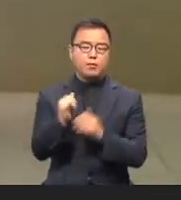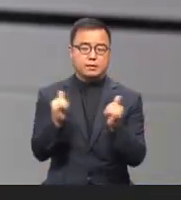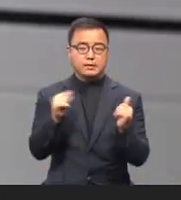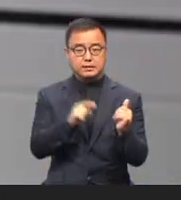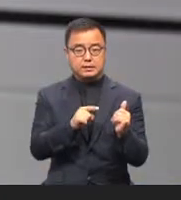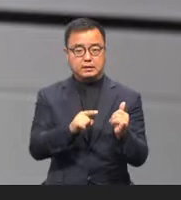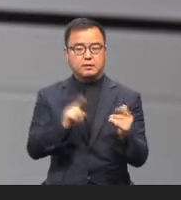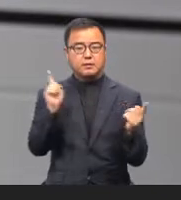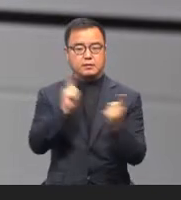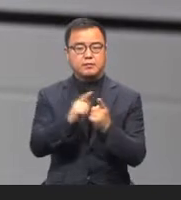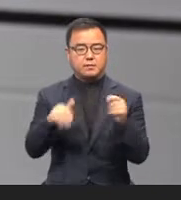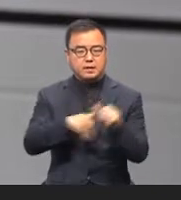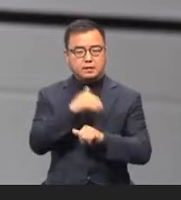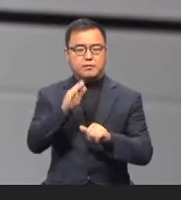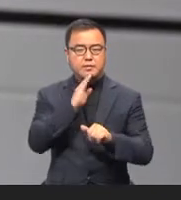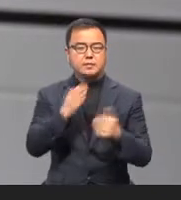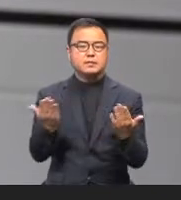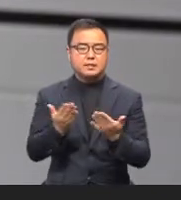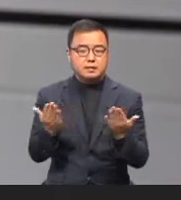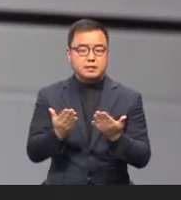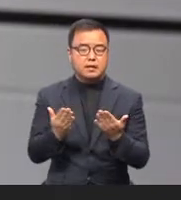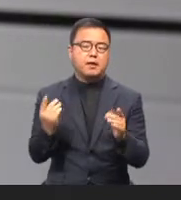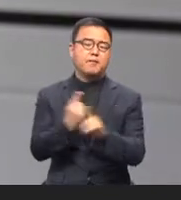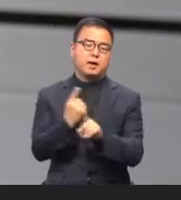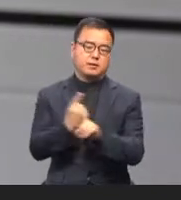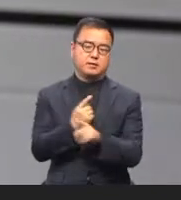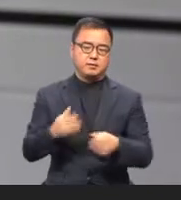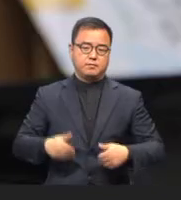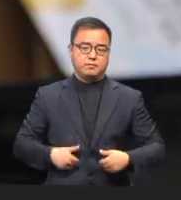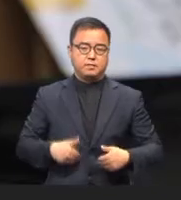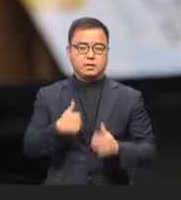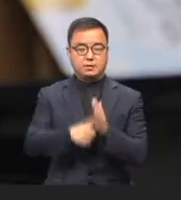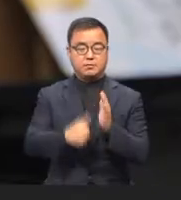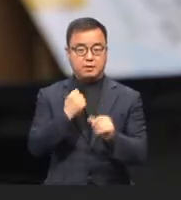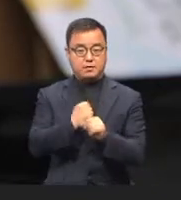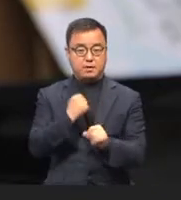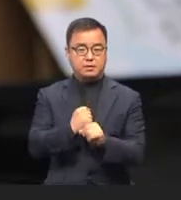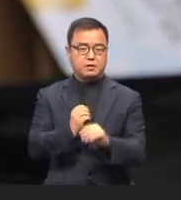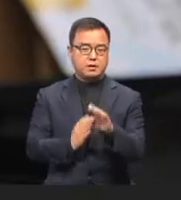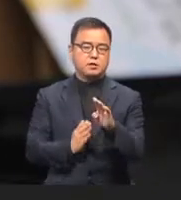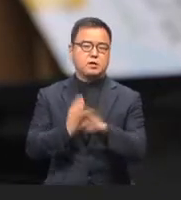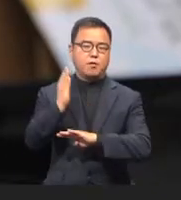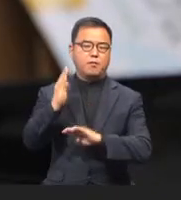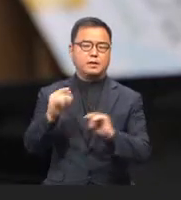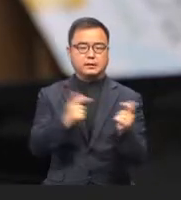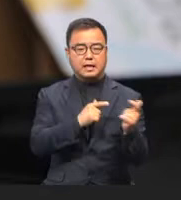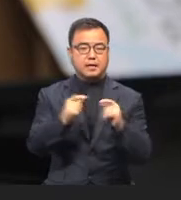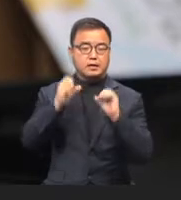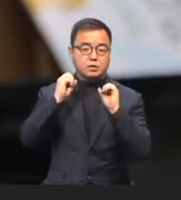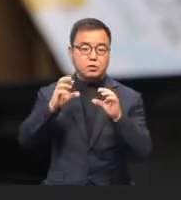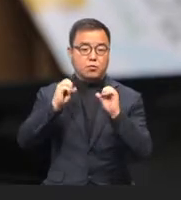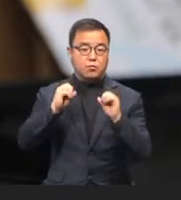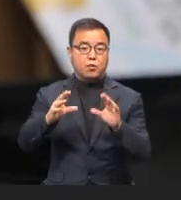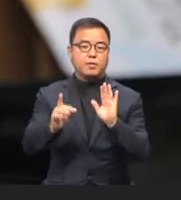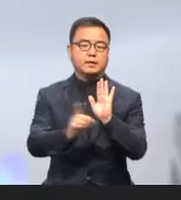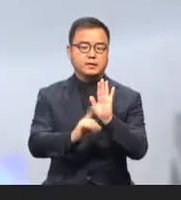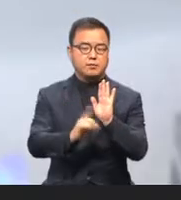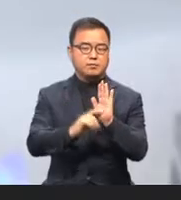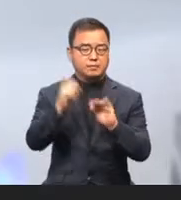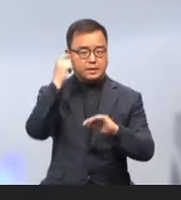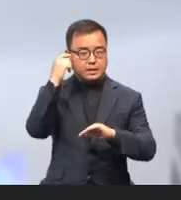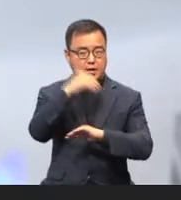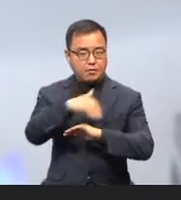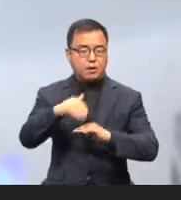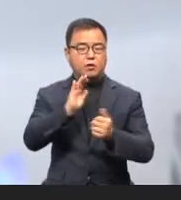진짜 현실이 바뀌는 것. 제품 제작을 넘어 다양한 캠페인과 전시를